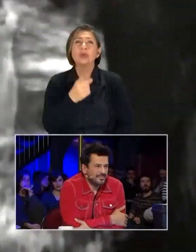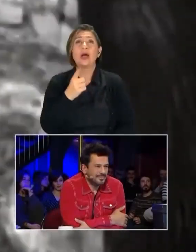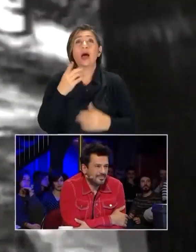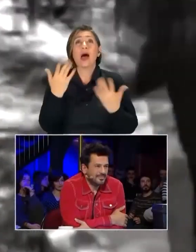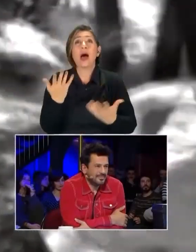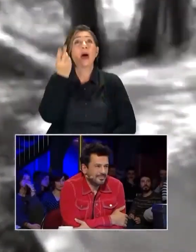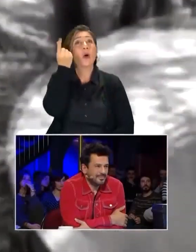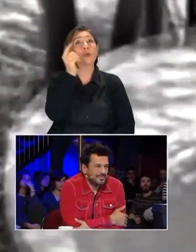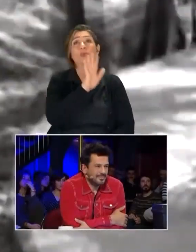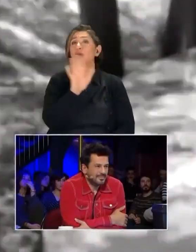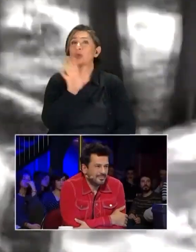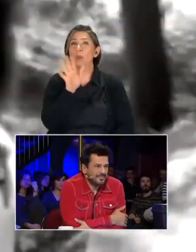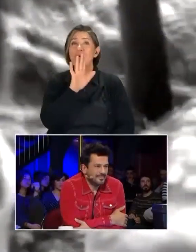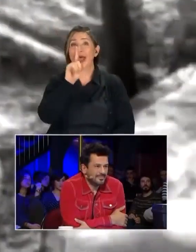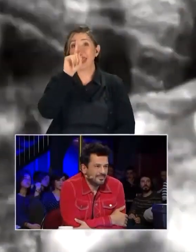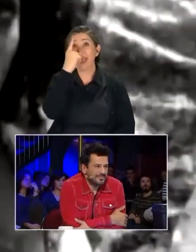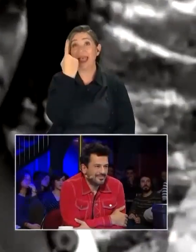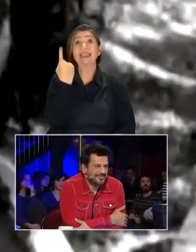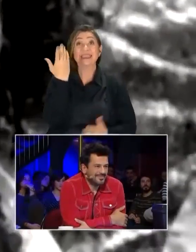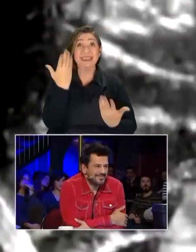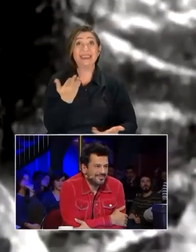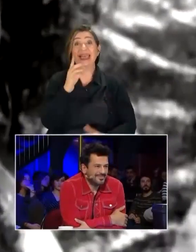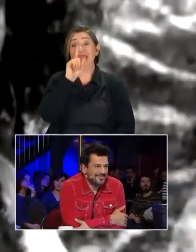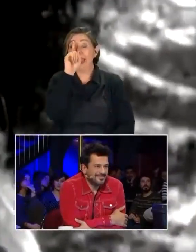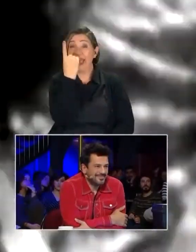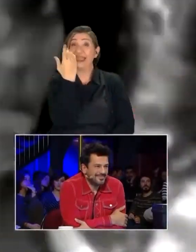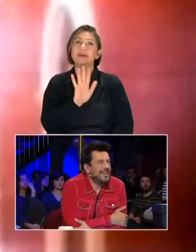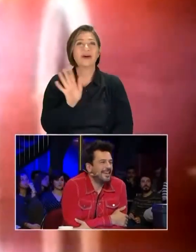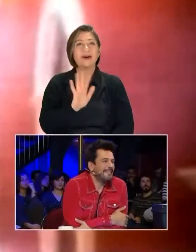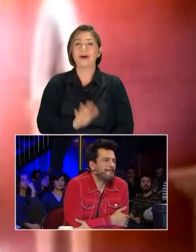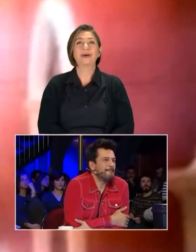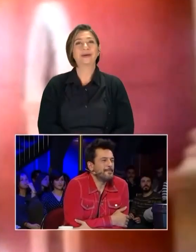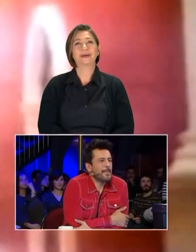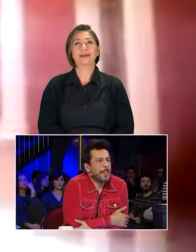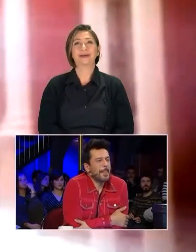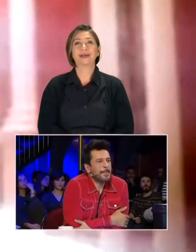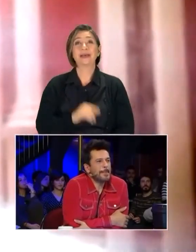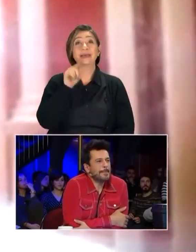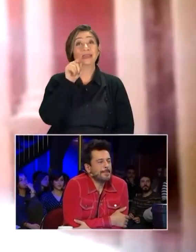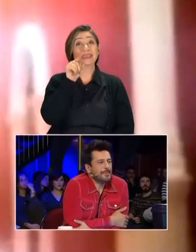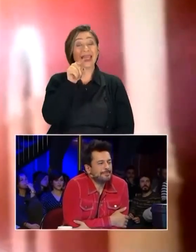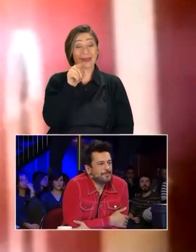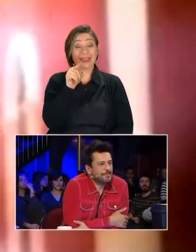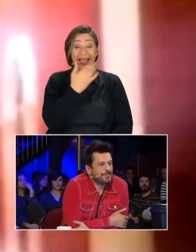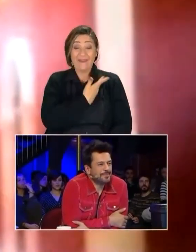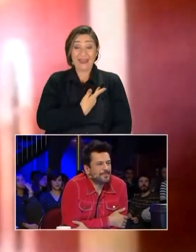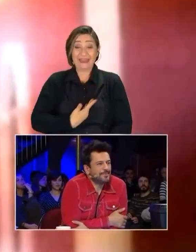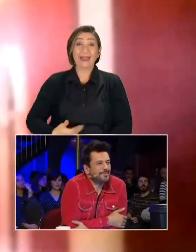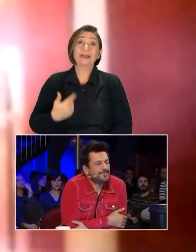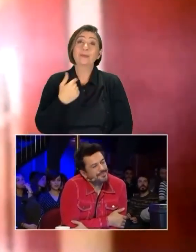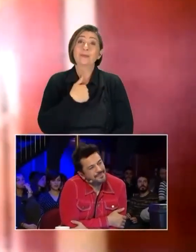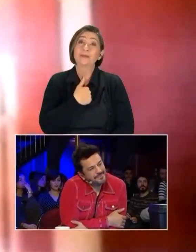Ama unutma yalız Yal uyor Sen